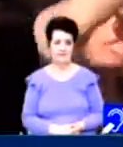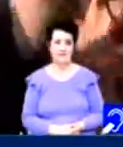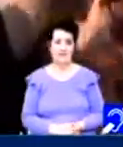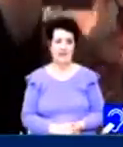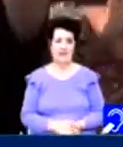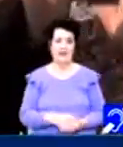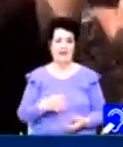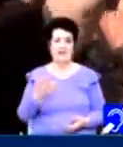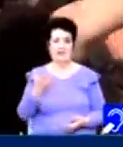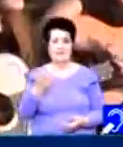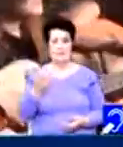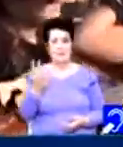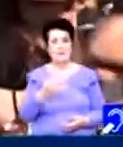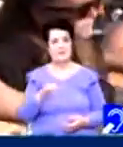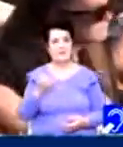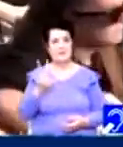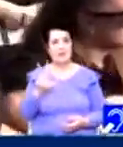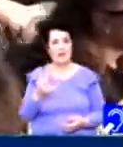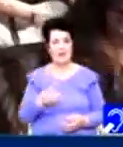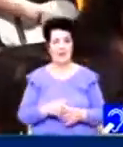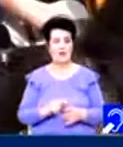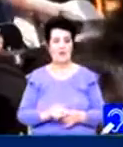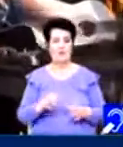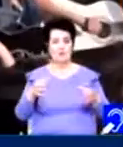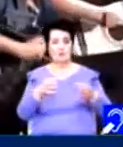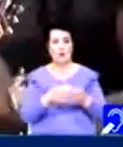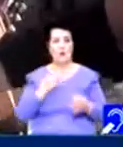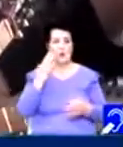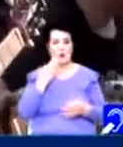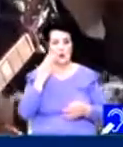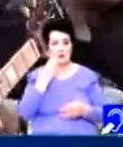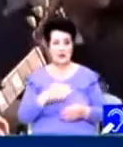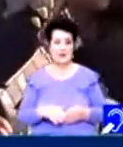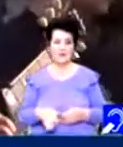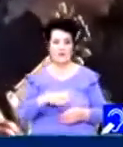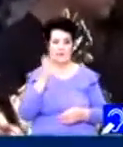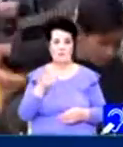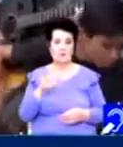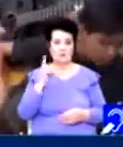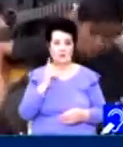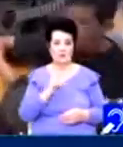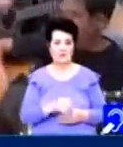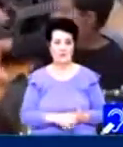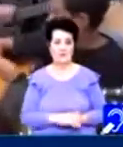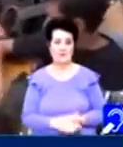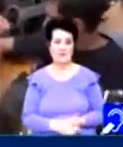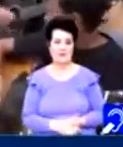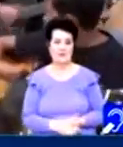Cei 443 de chitariști au cântat și melodii ale unor trupe românești, Semnalem, Antract sau Vița de Vie.